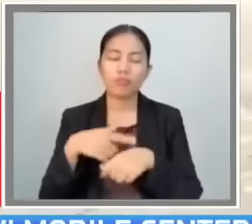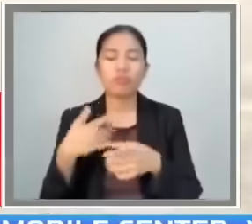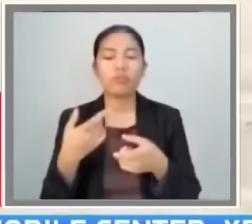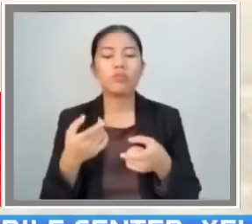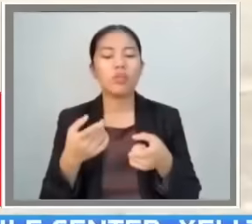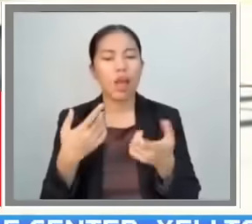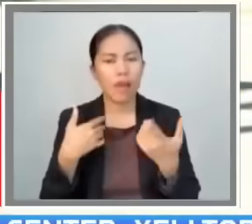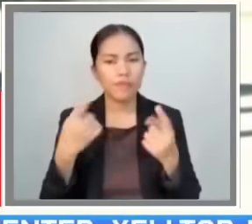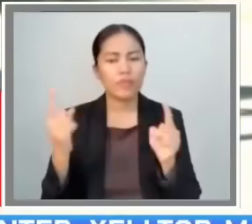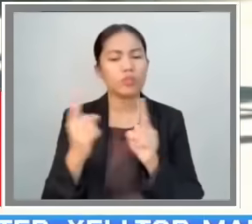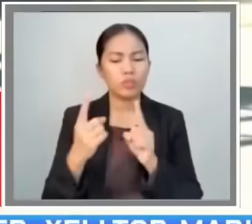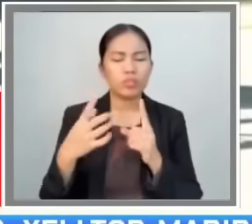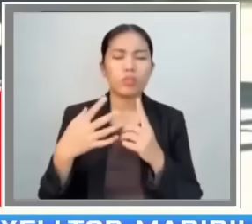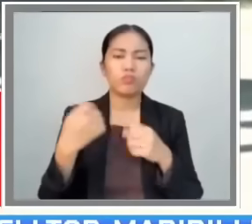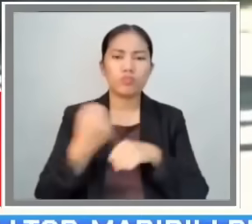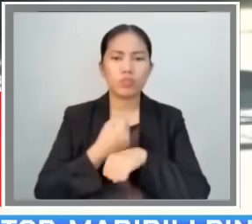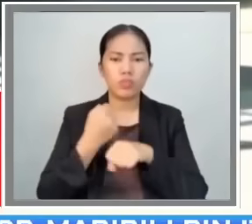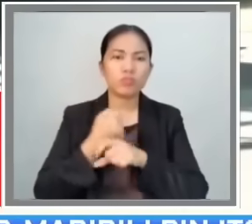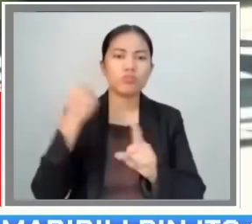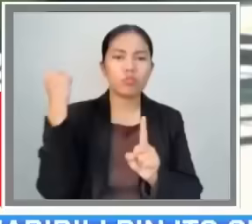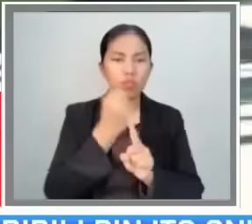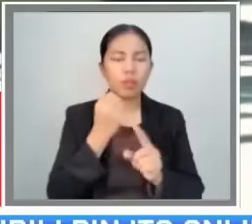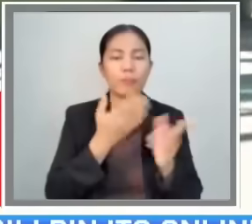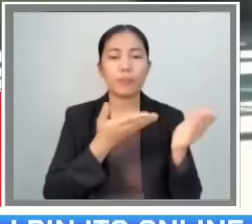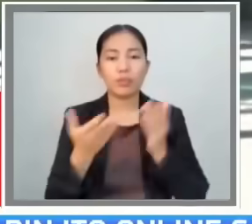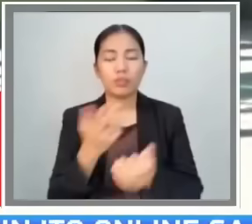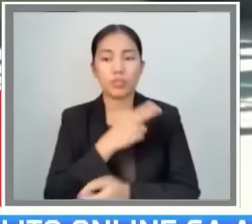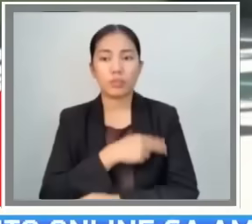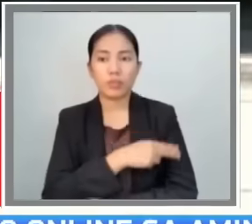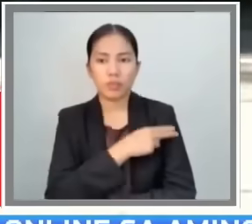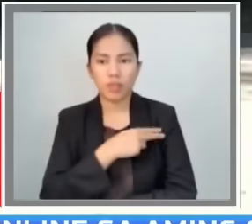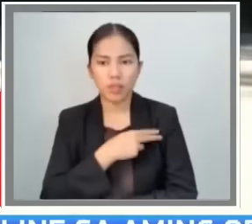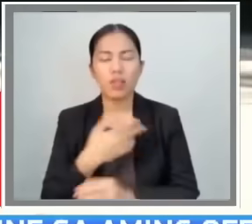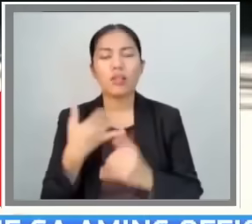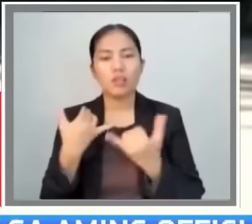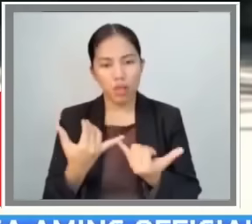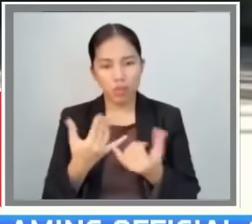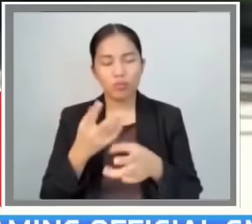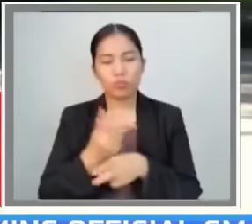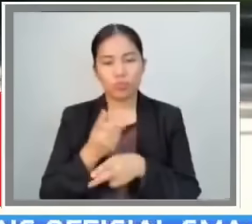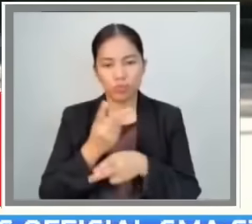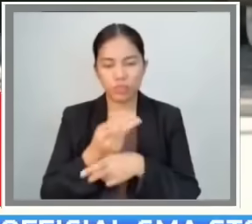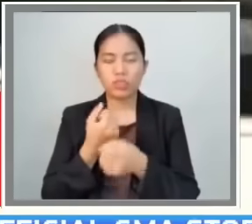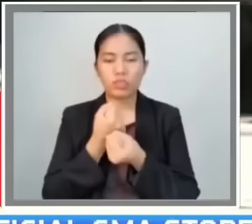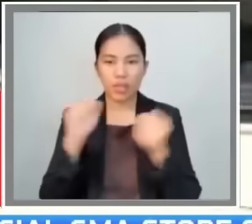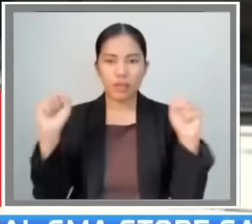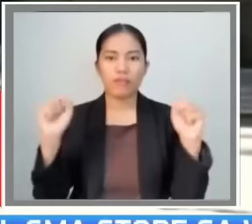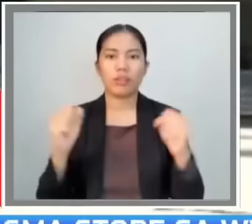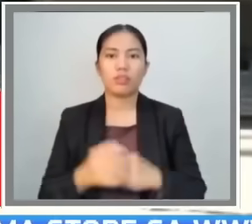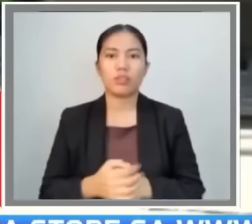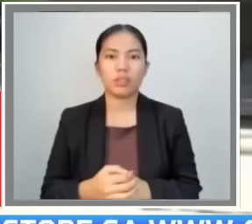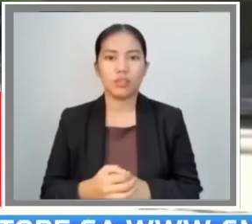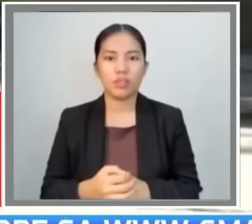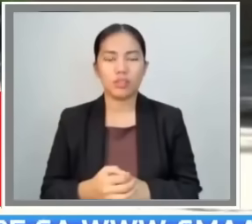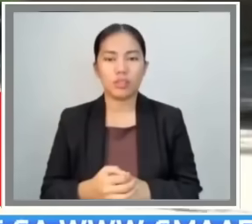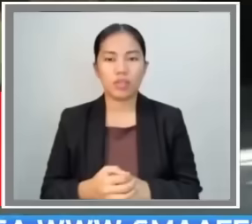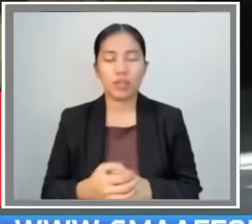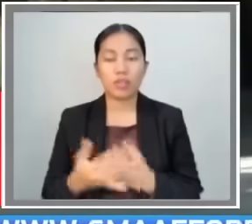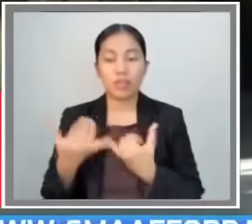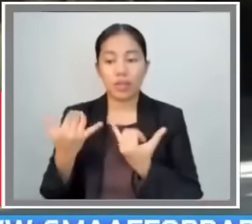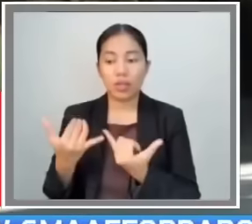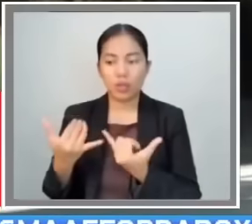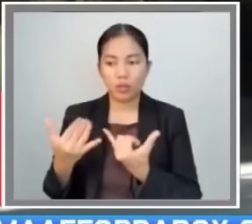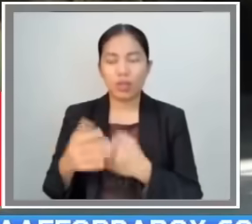dalawa. Isinugod sa ospital ang biktima na nasa ligtas ng kalagayan ngayon. Isinailalim naman sa counseling ng Municipal Social